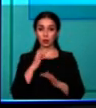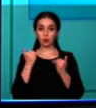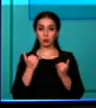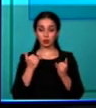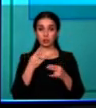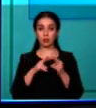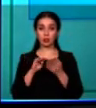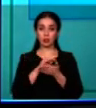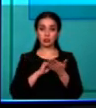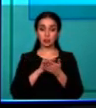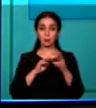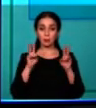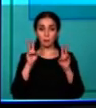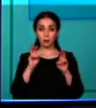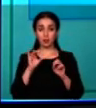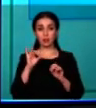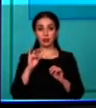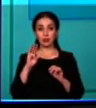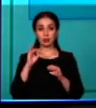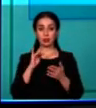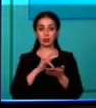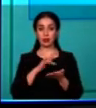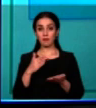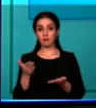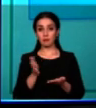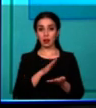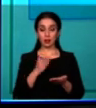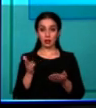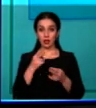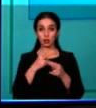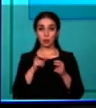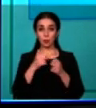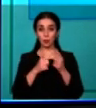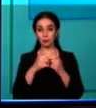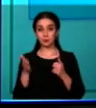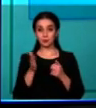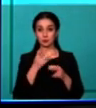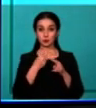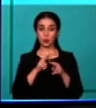бугунги такрорлайдиган мавзуимиз интервалллар усули эди.